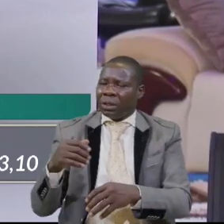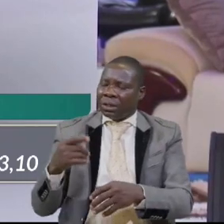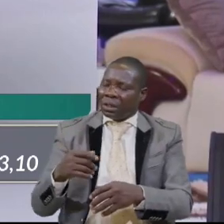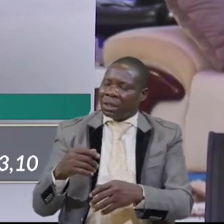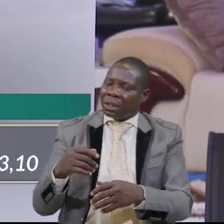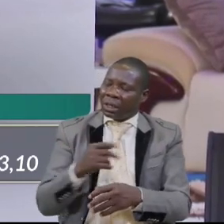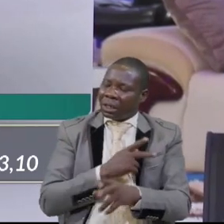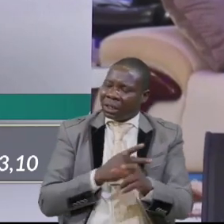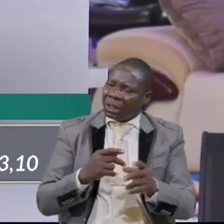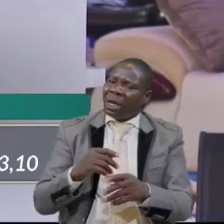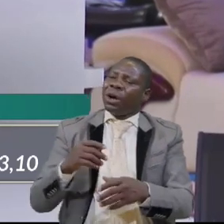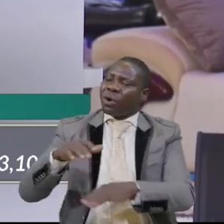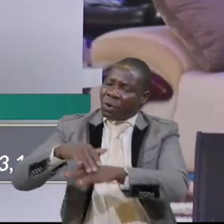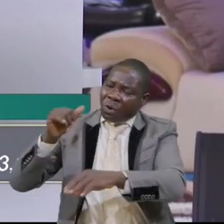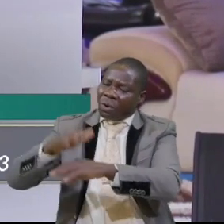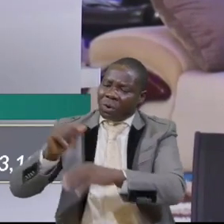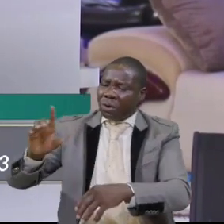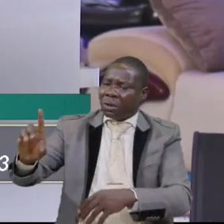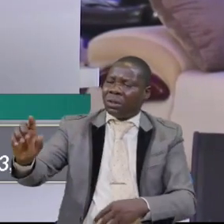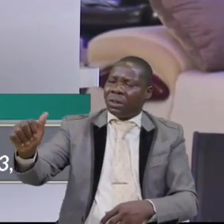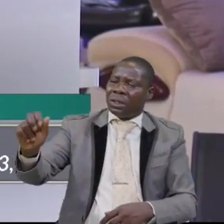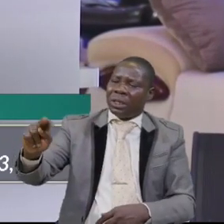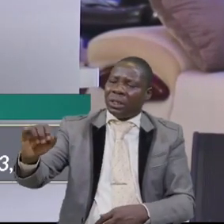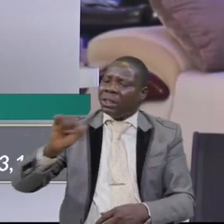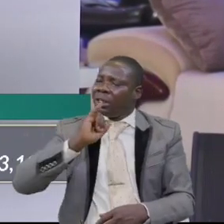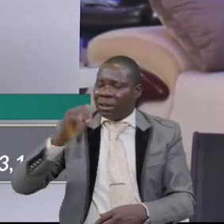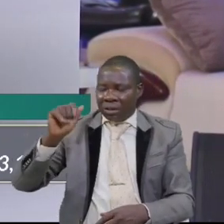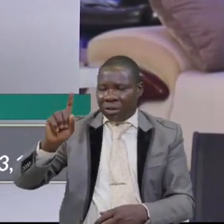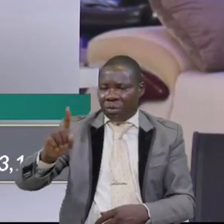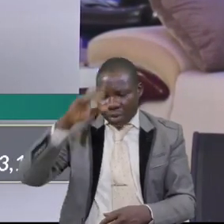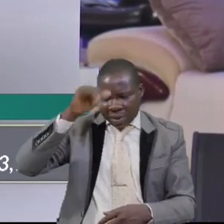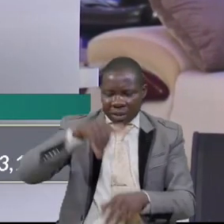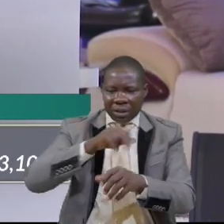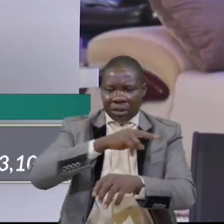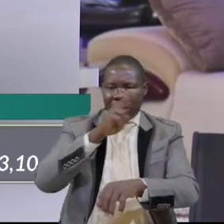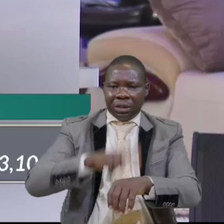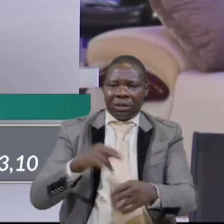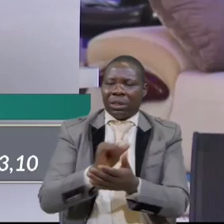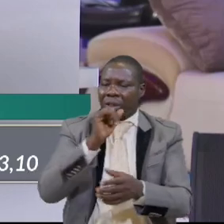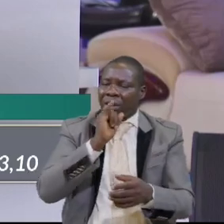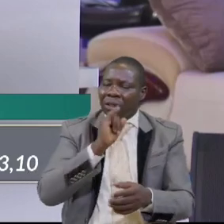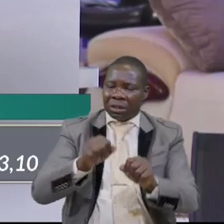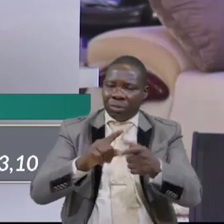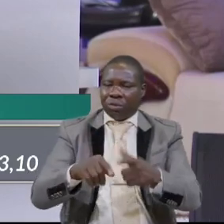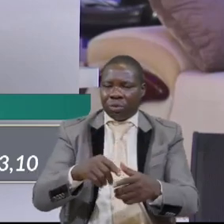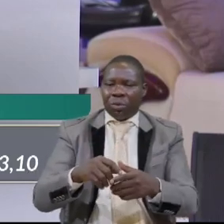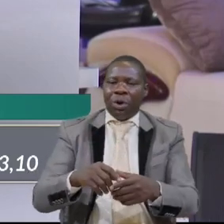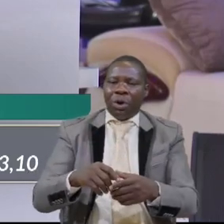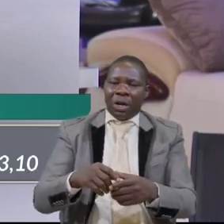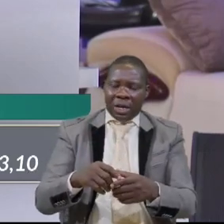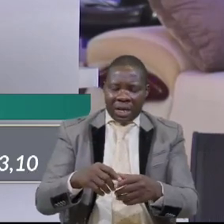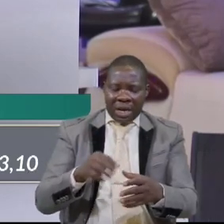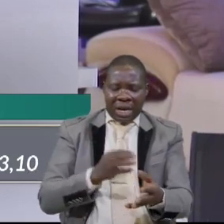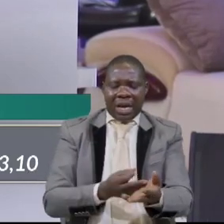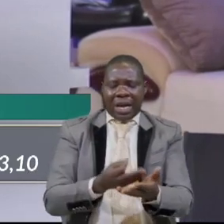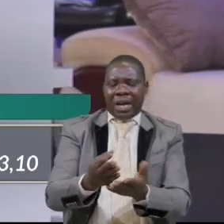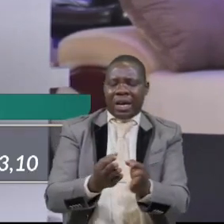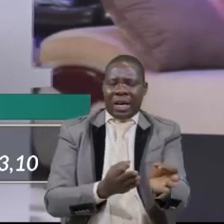Appelez Daniel. C'est lui, c'est le seul homme dans la nation qui est capable de découvrir et de nous